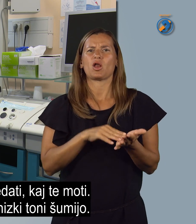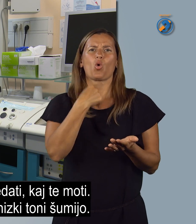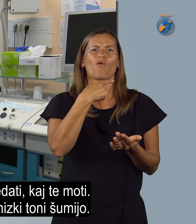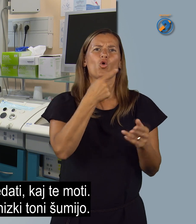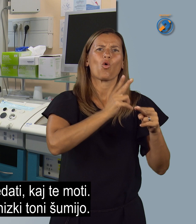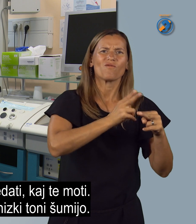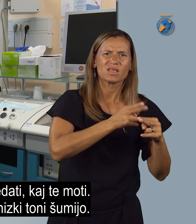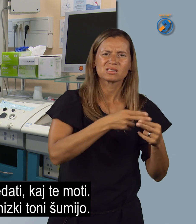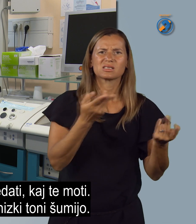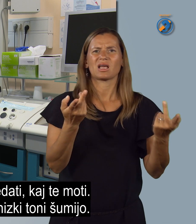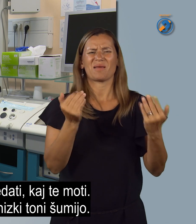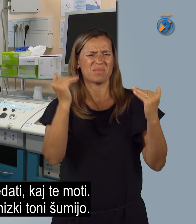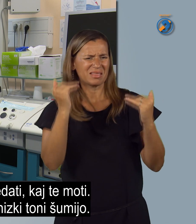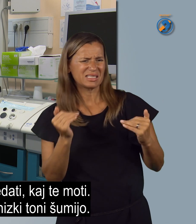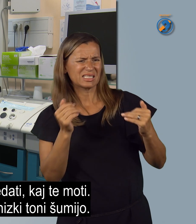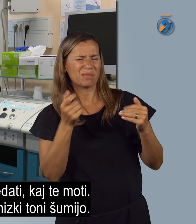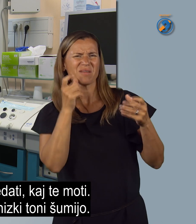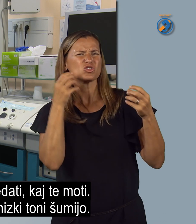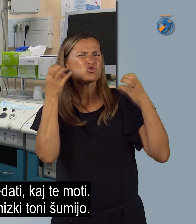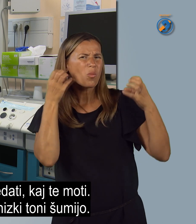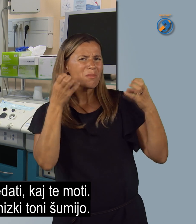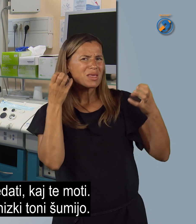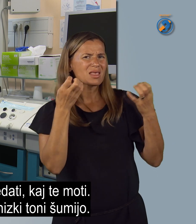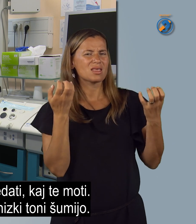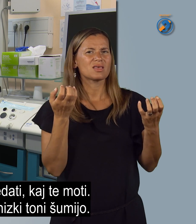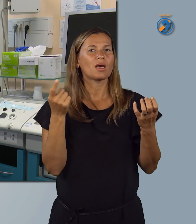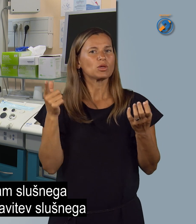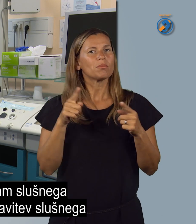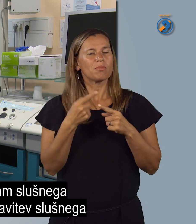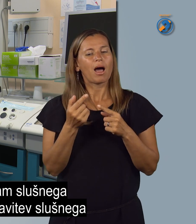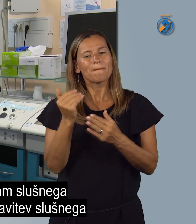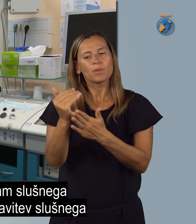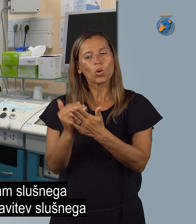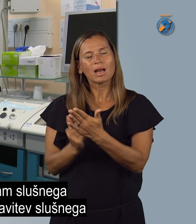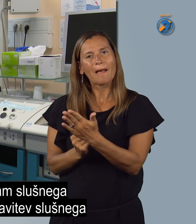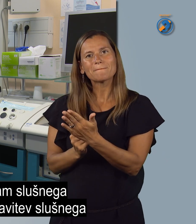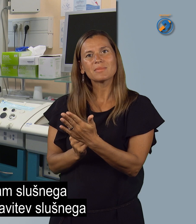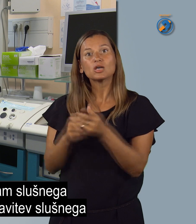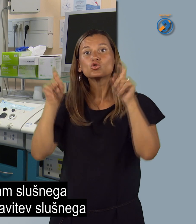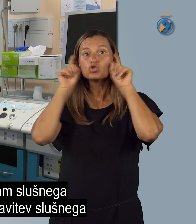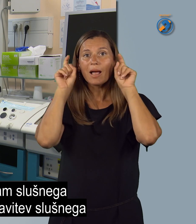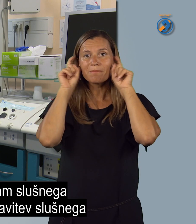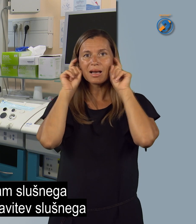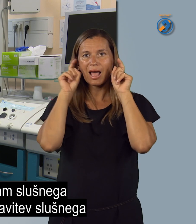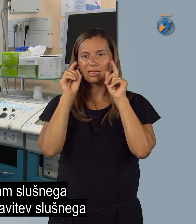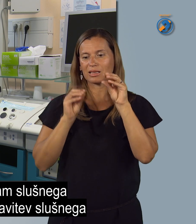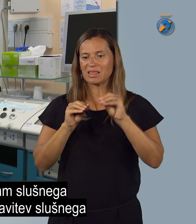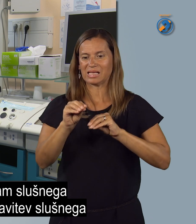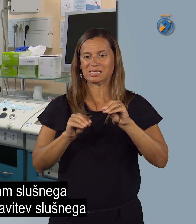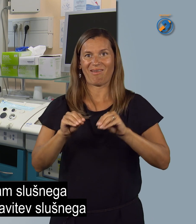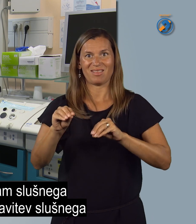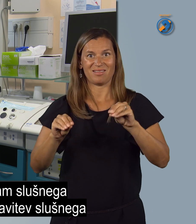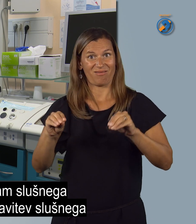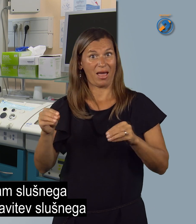je kovinski, nizki toni preveč šumijo in on bo šel v program slušnega aparata in bo